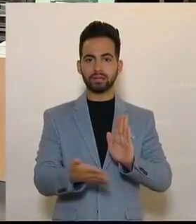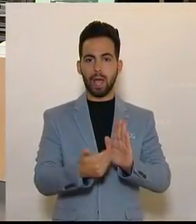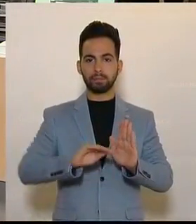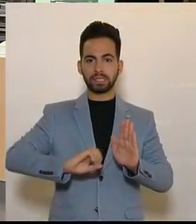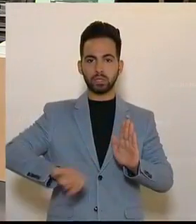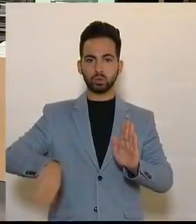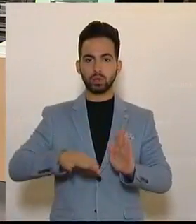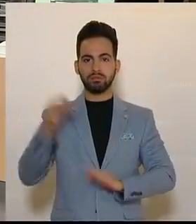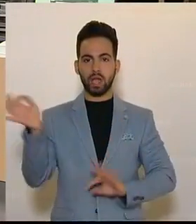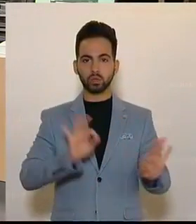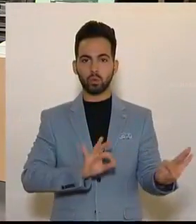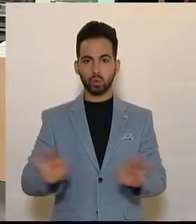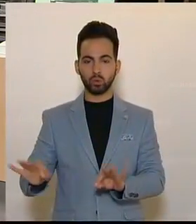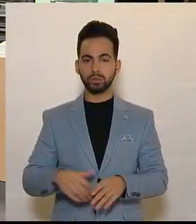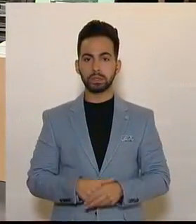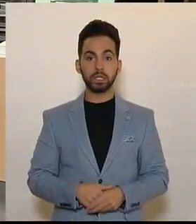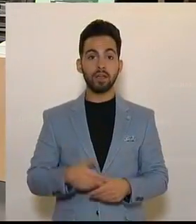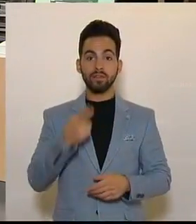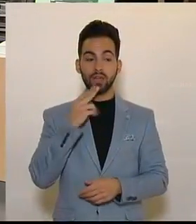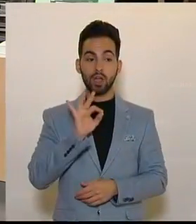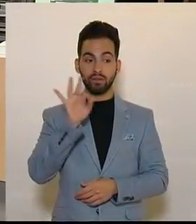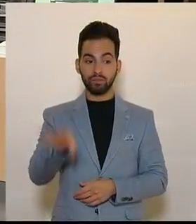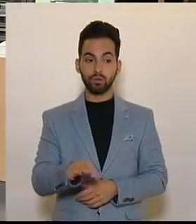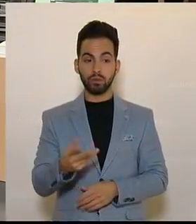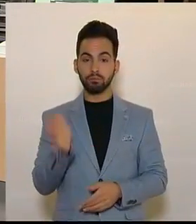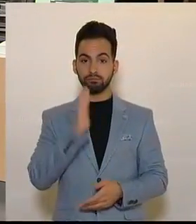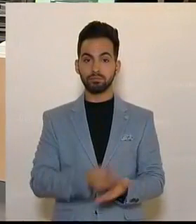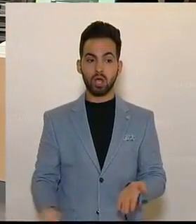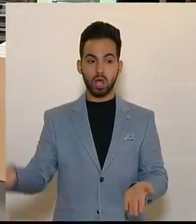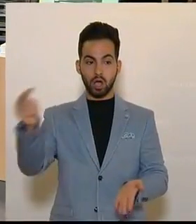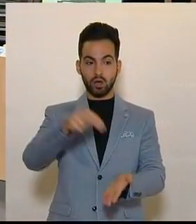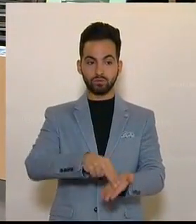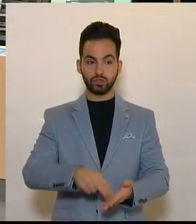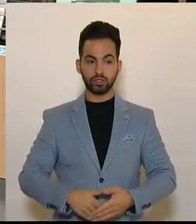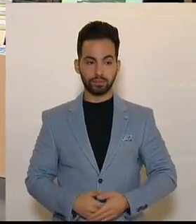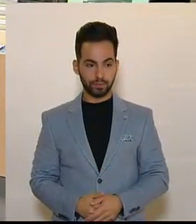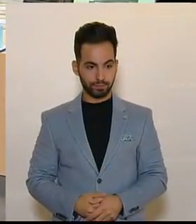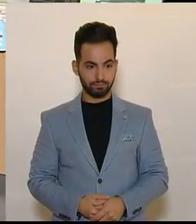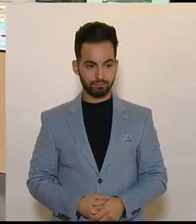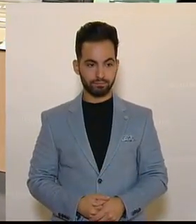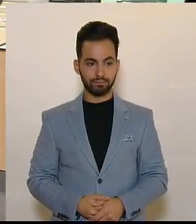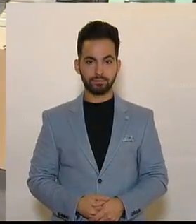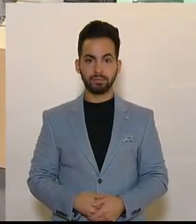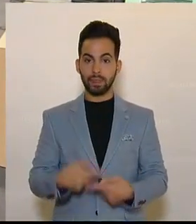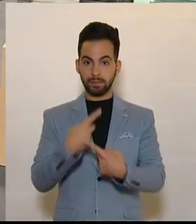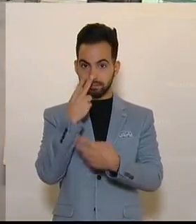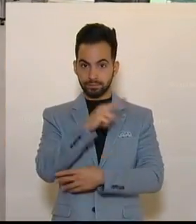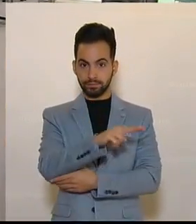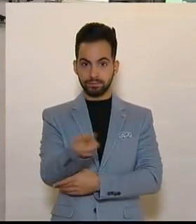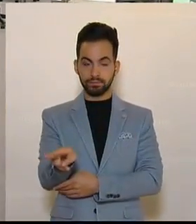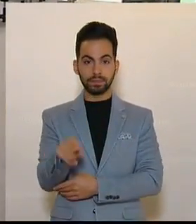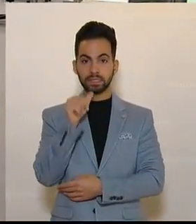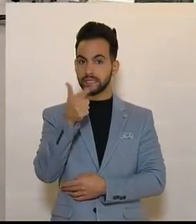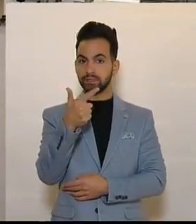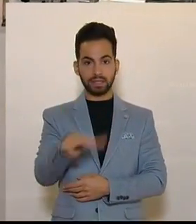der Tagesordnung. Wer dafür ist, den bitte ich um ein Zeichen, ein dementsprechendes Zeichen. Das ist nicht